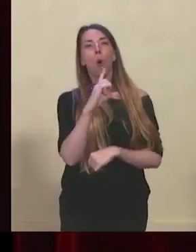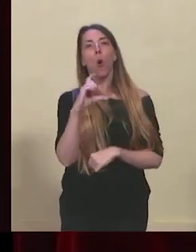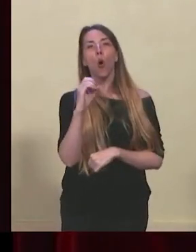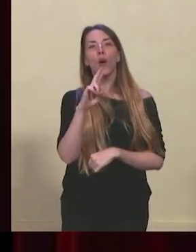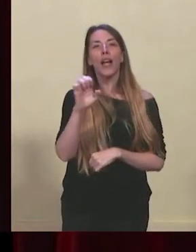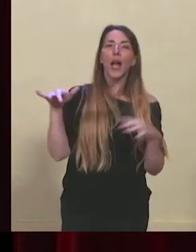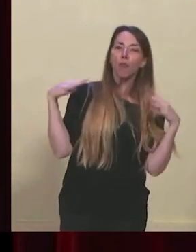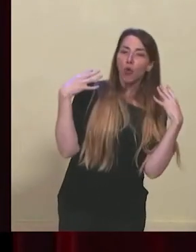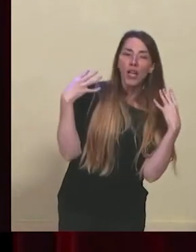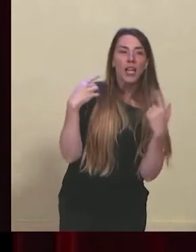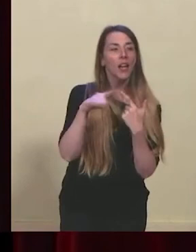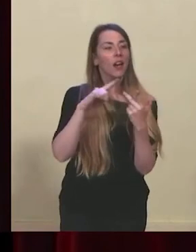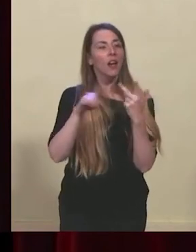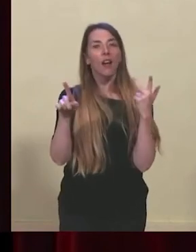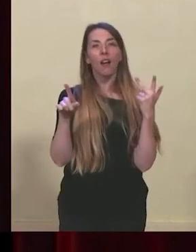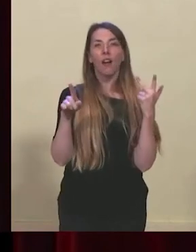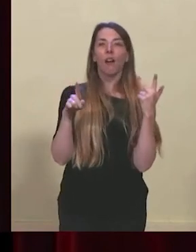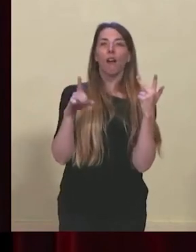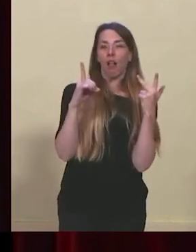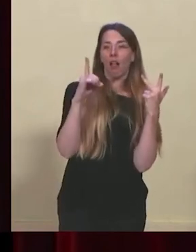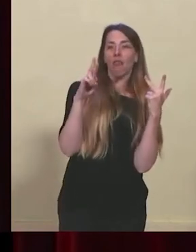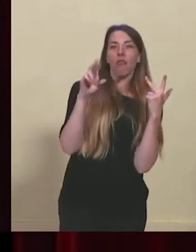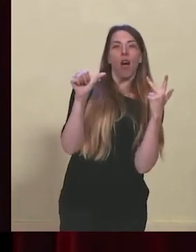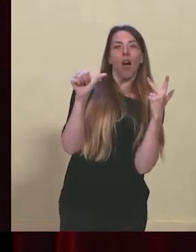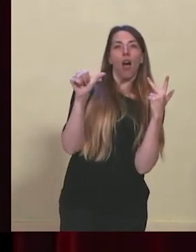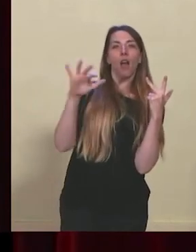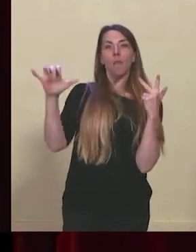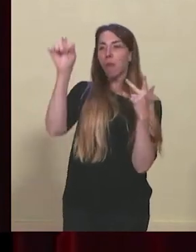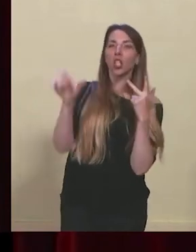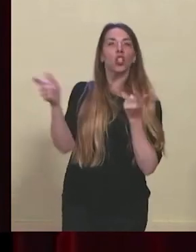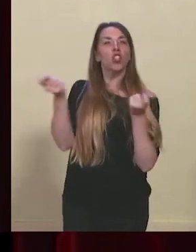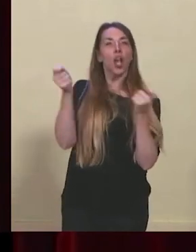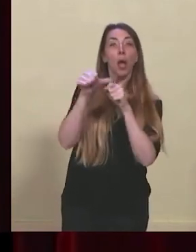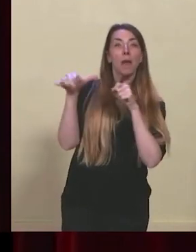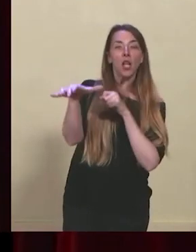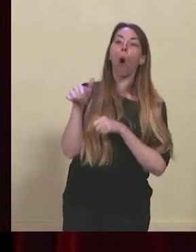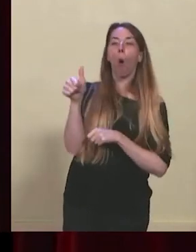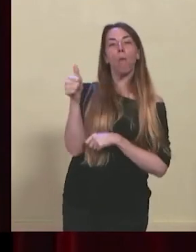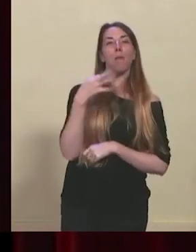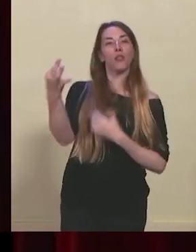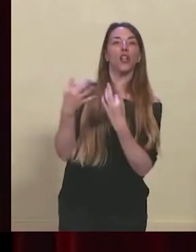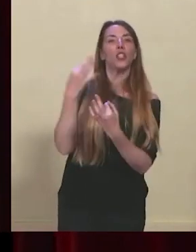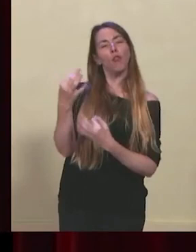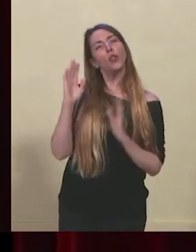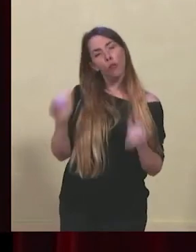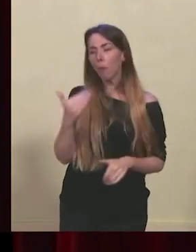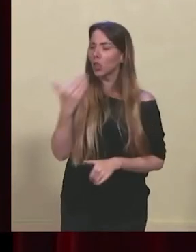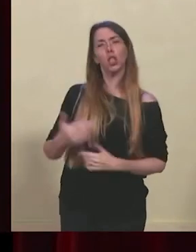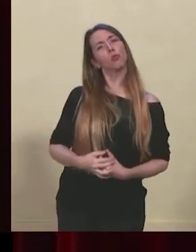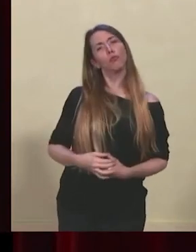sur Drahi. Enfin, je pense à ceux qui dirigent les médias, parce qu'en ce moment, ils nous invitent beaucoup, donc c'est une manière de les remercier quand même.